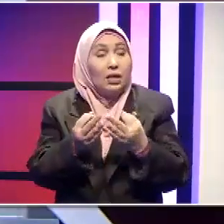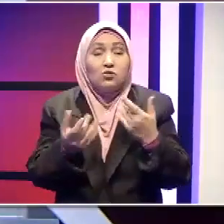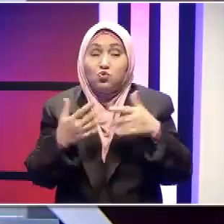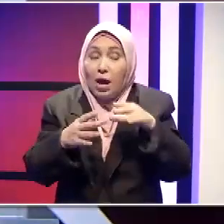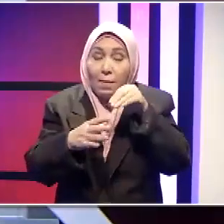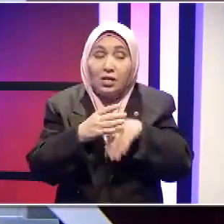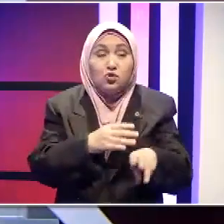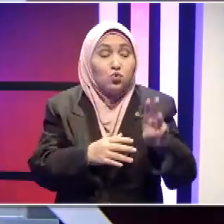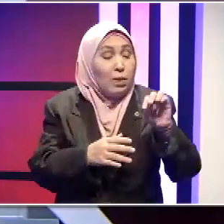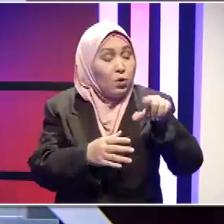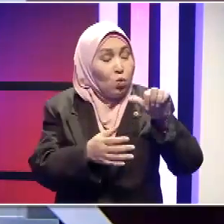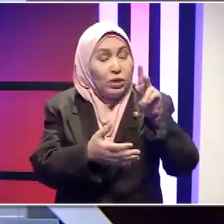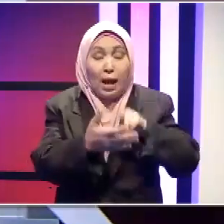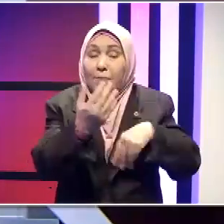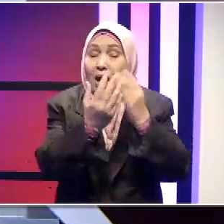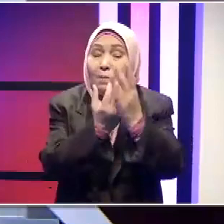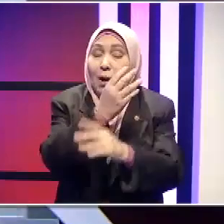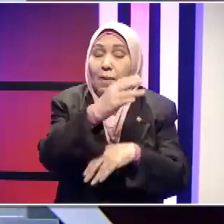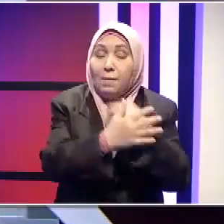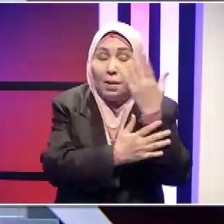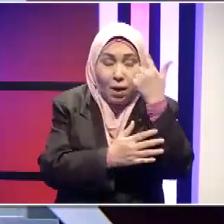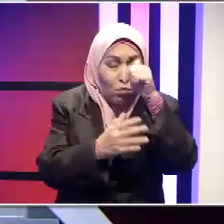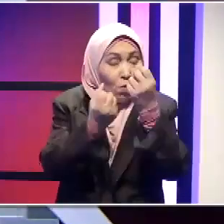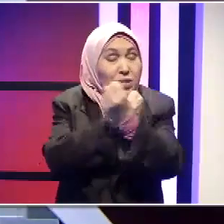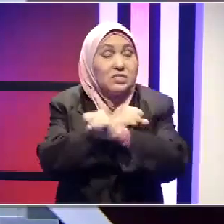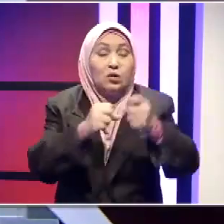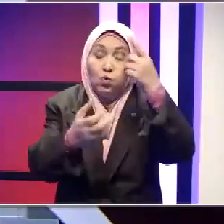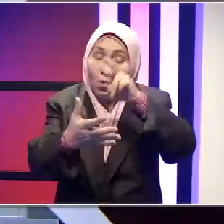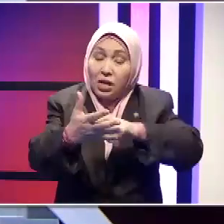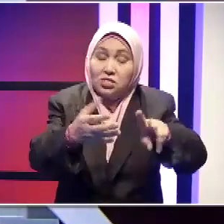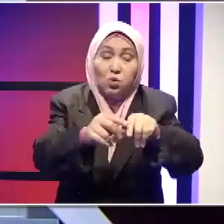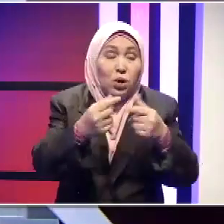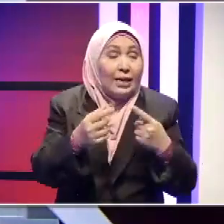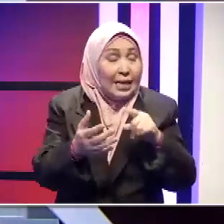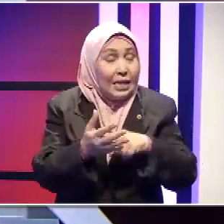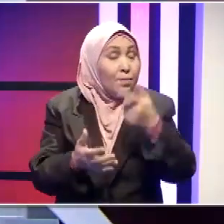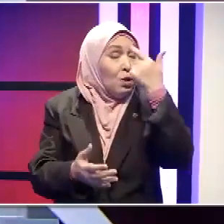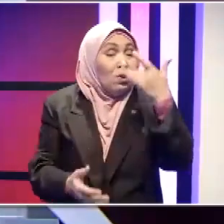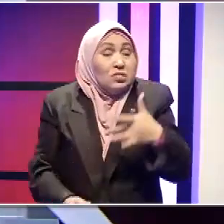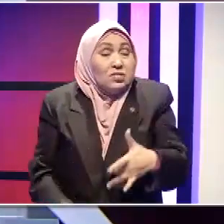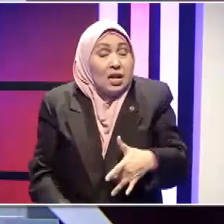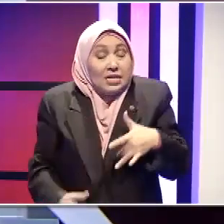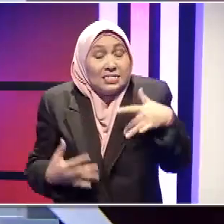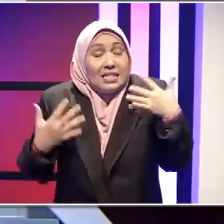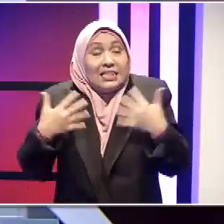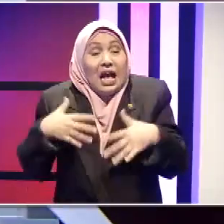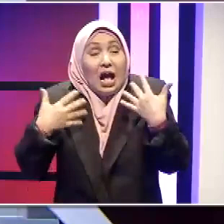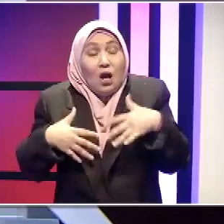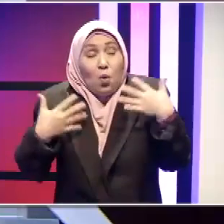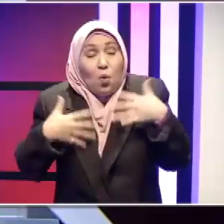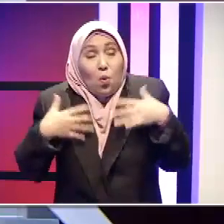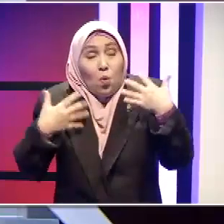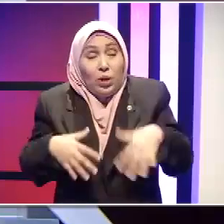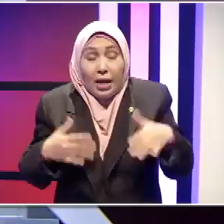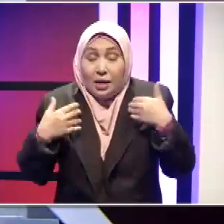time gitu Duduk kita bersedia untuk syukuran busbitcoin ini trainer rasa takut rasa bimbang dengan